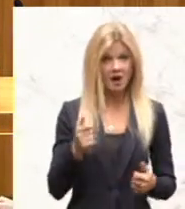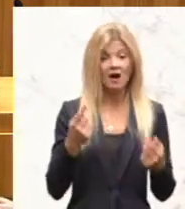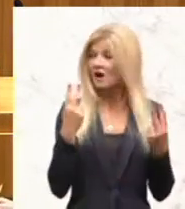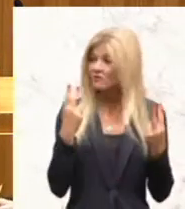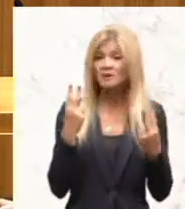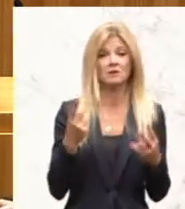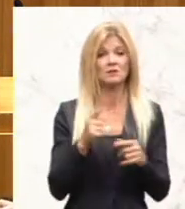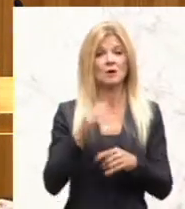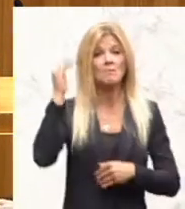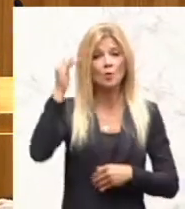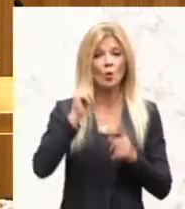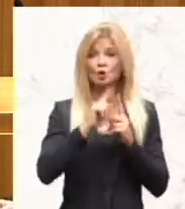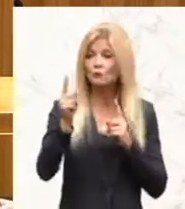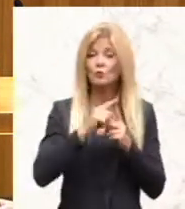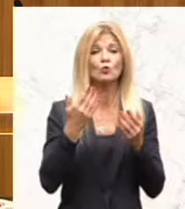Aber wie schaffe ich es,